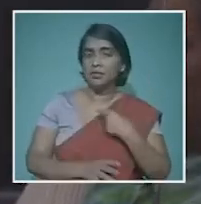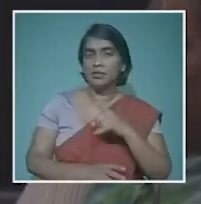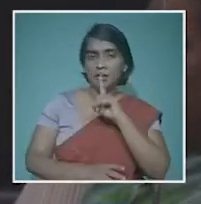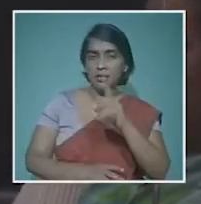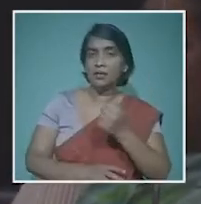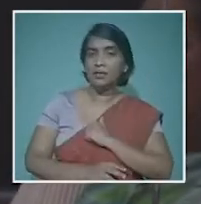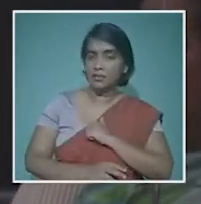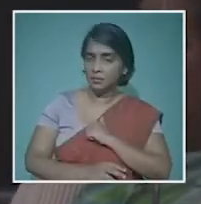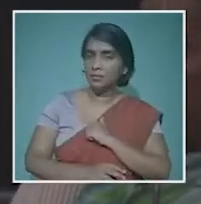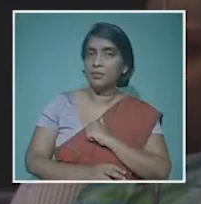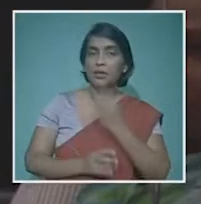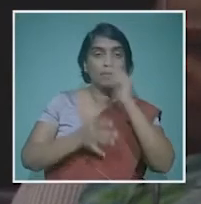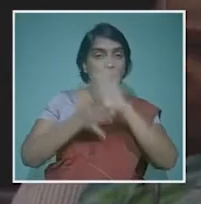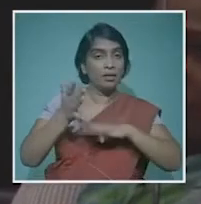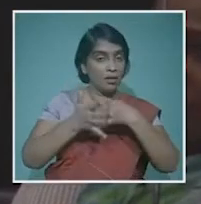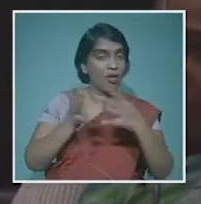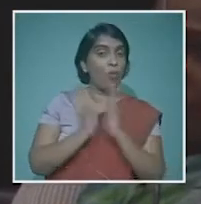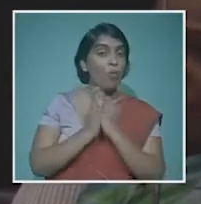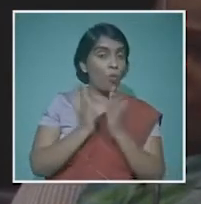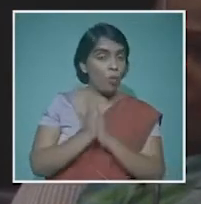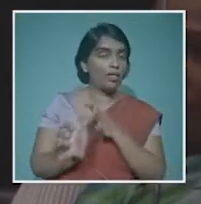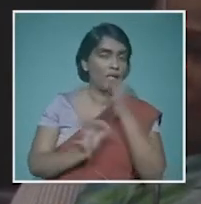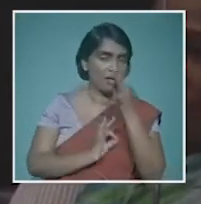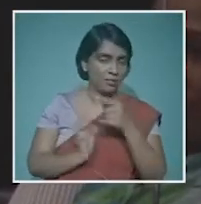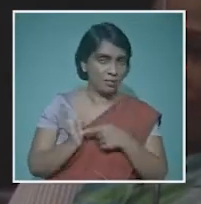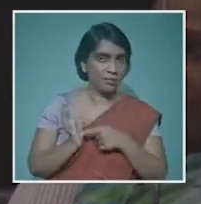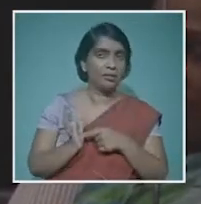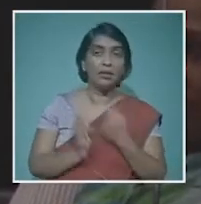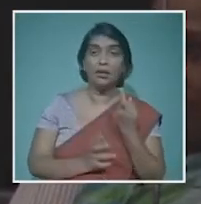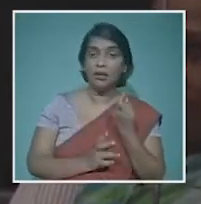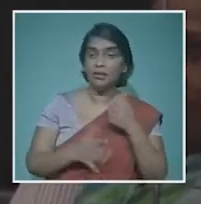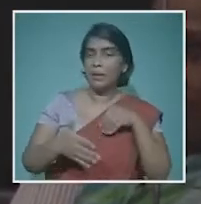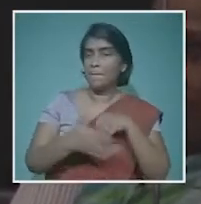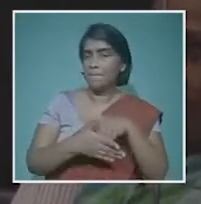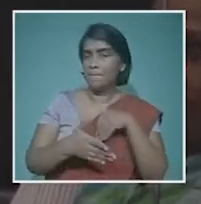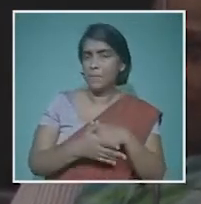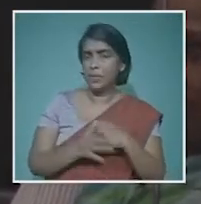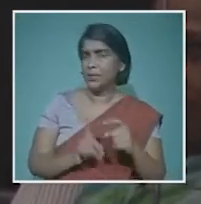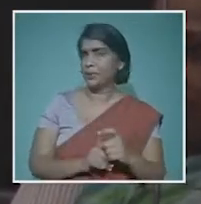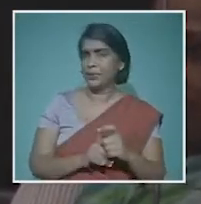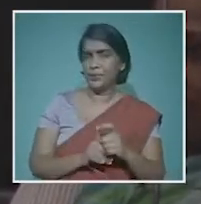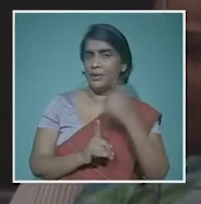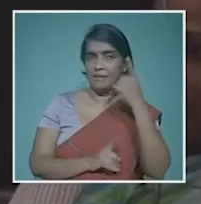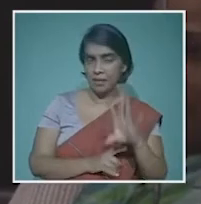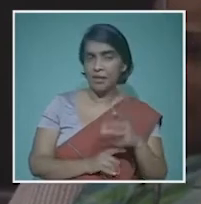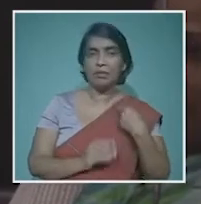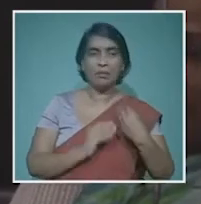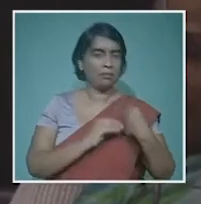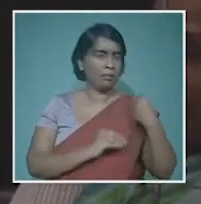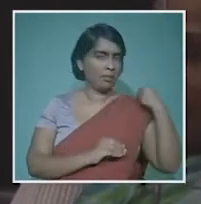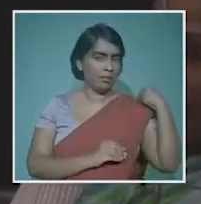කැමතියි අයවැය පොතේ තිබෙන කතාවක්ම ආර්ථික පීඩාව දැඩිවීම හේතුවෙන්